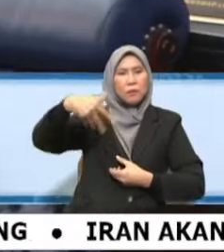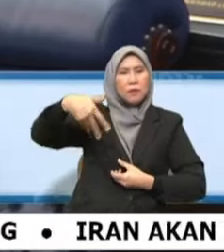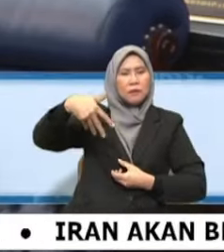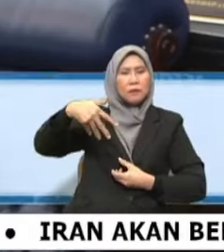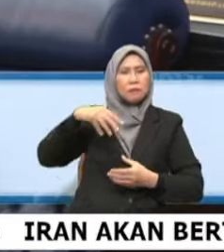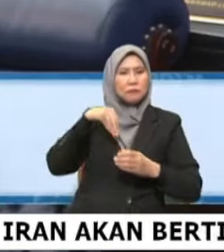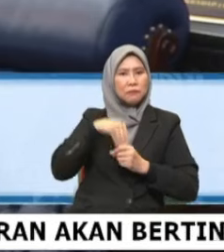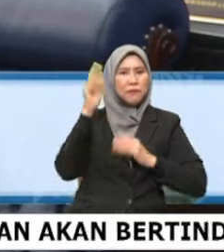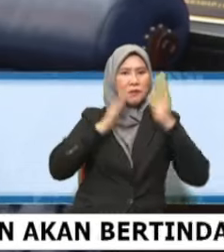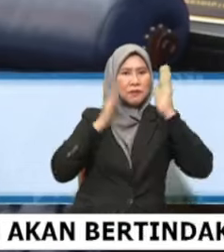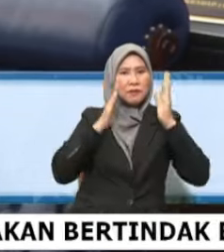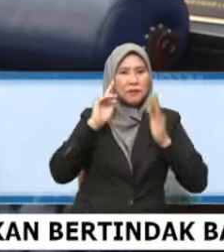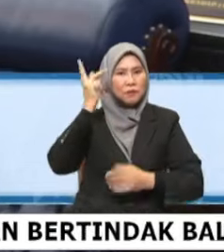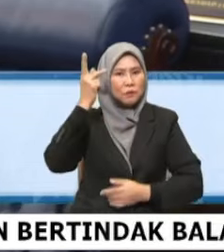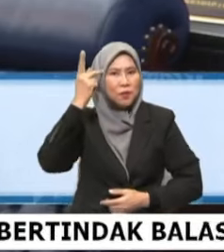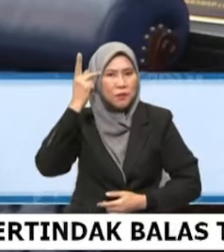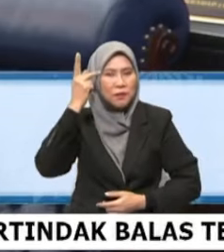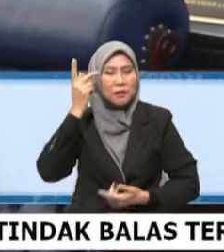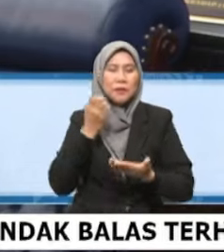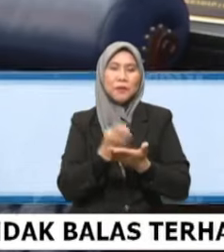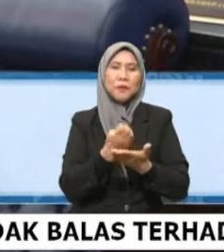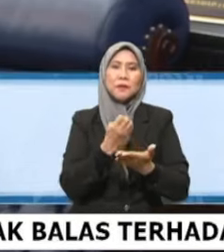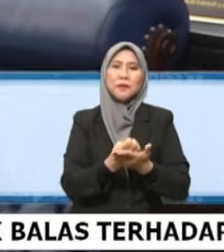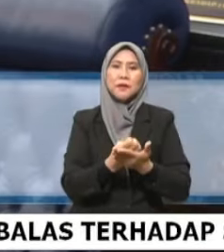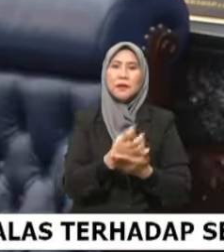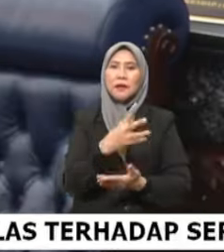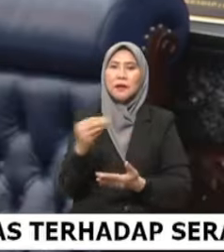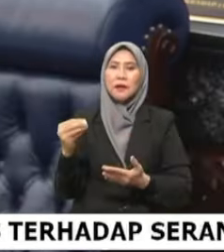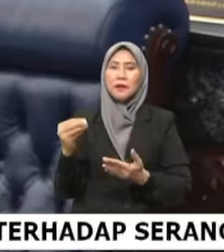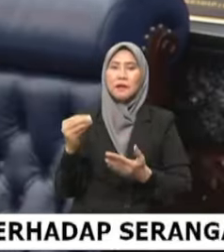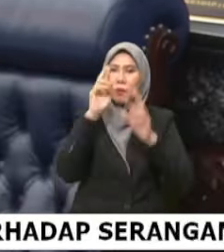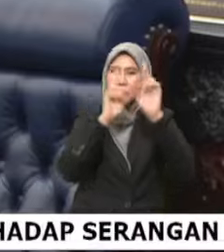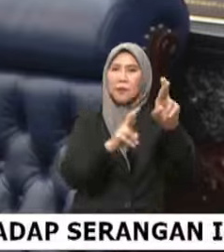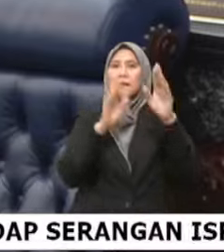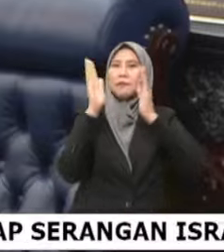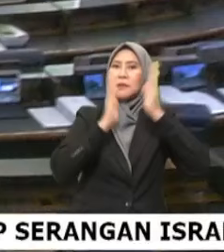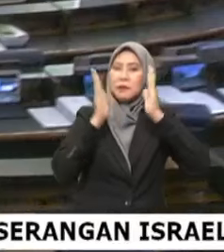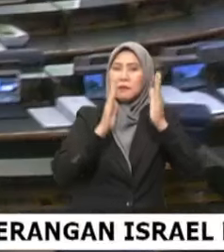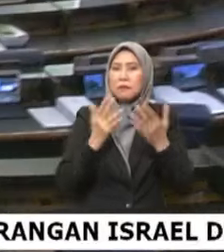urusan negara seperti politik, ekonomi dan kedaulatan negara?